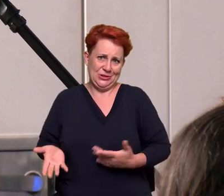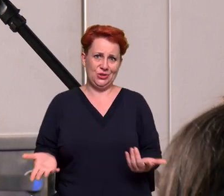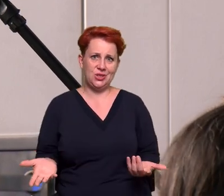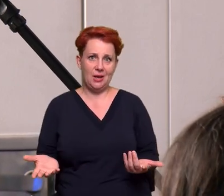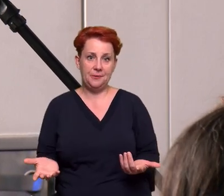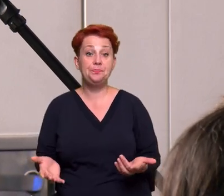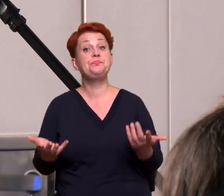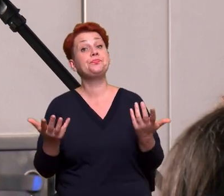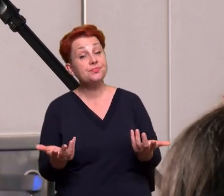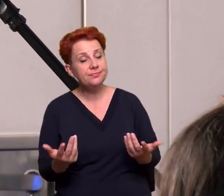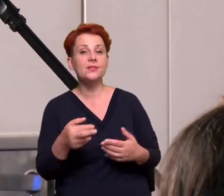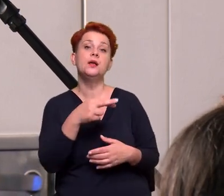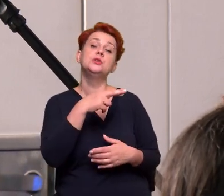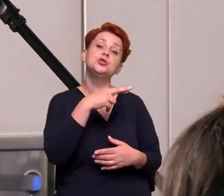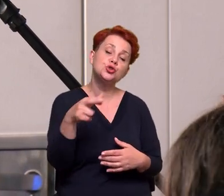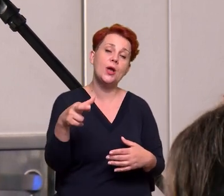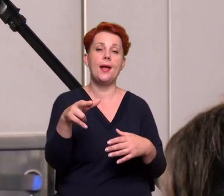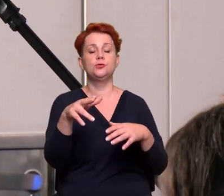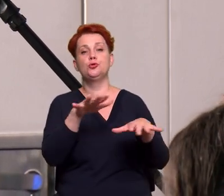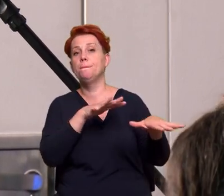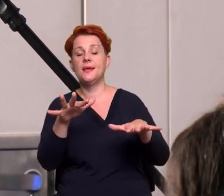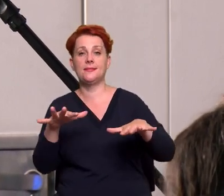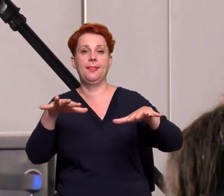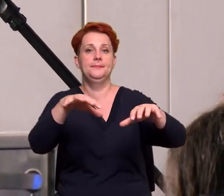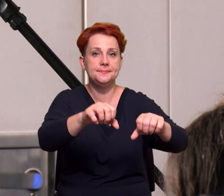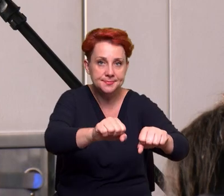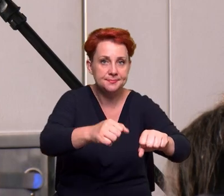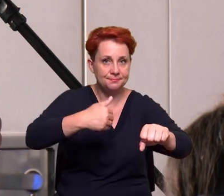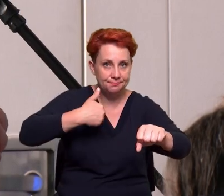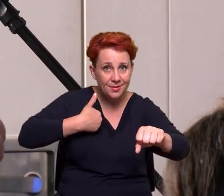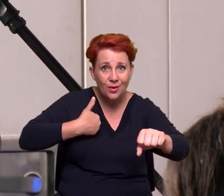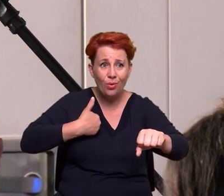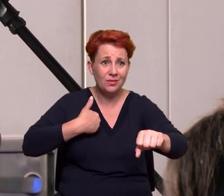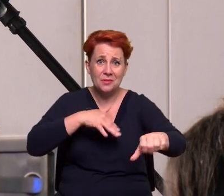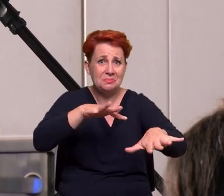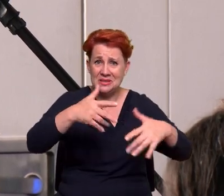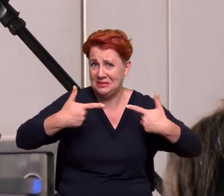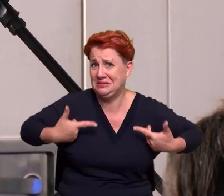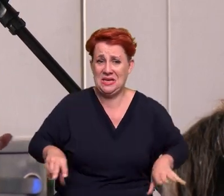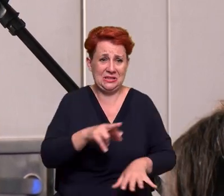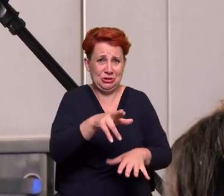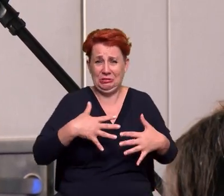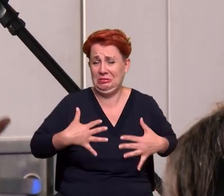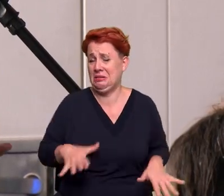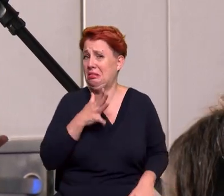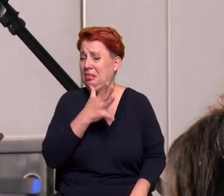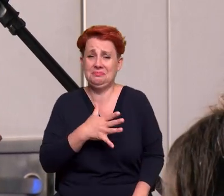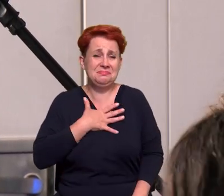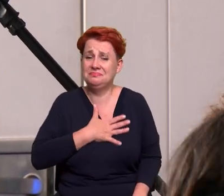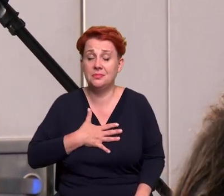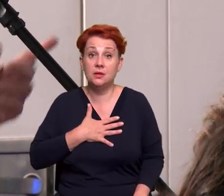I przedmioty, miejsca, które zasiedlali, to były przedmioty i miejsca, których oni nie chcieli, których nie lubili, dlatego że były nie